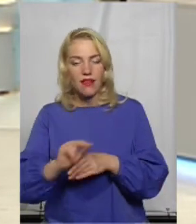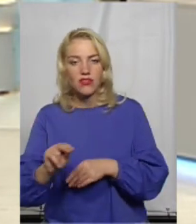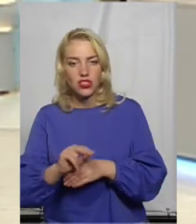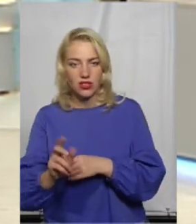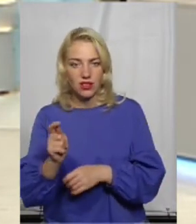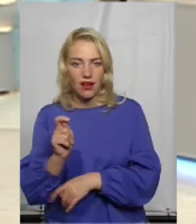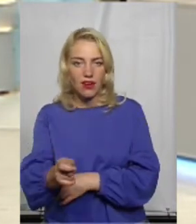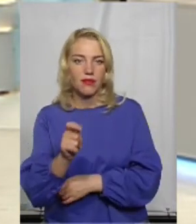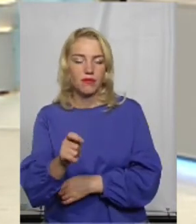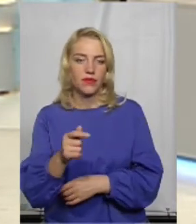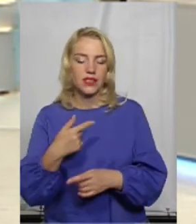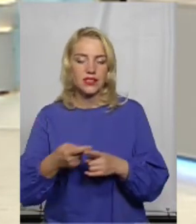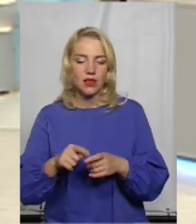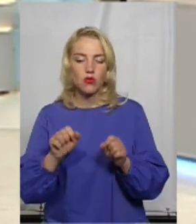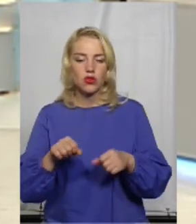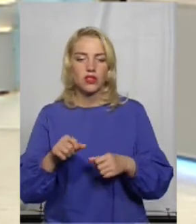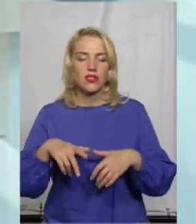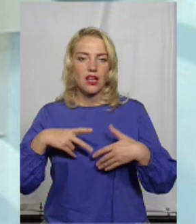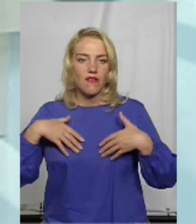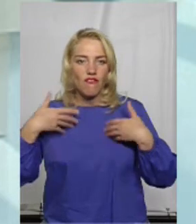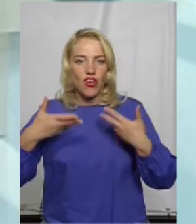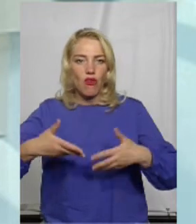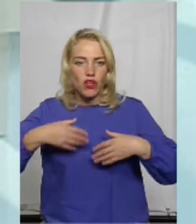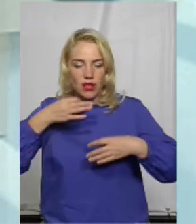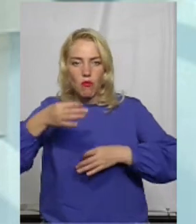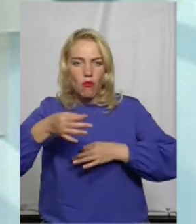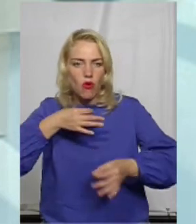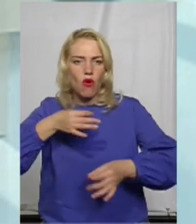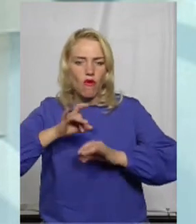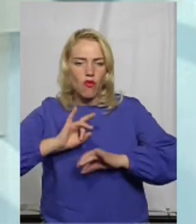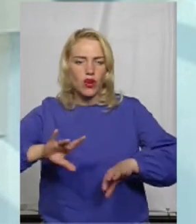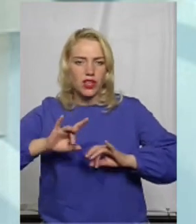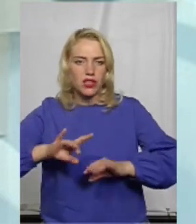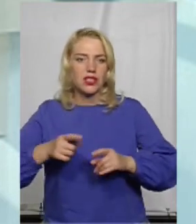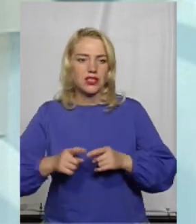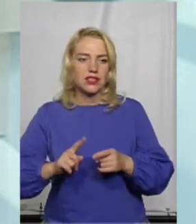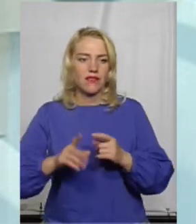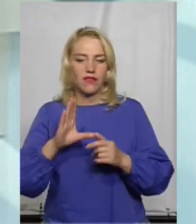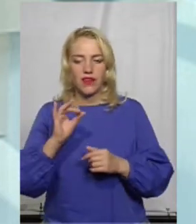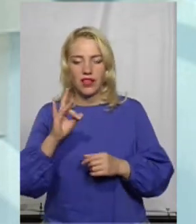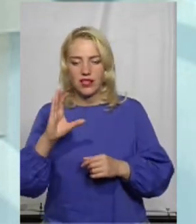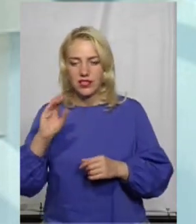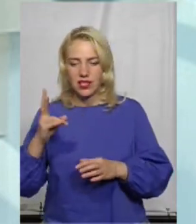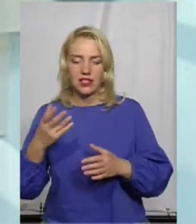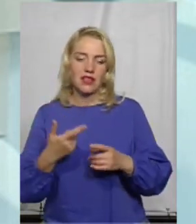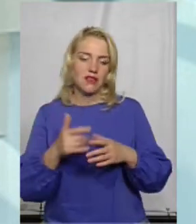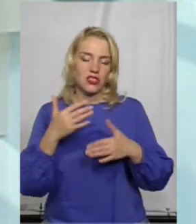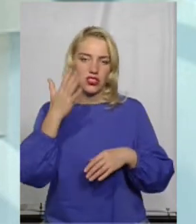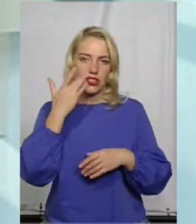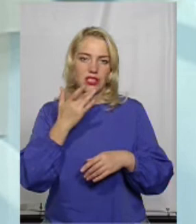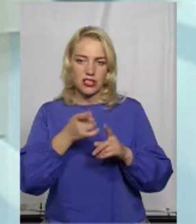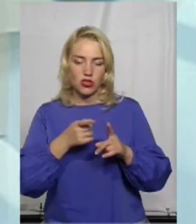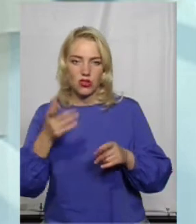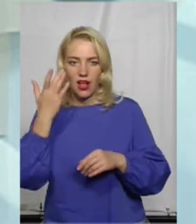це буде можливість виговоритися, проговорити. Ми хочемо запрошувати з вересня місяця, вже закінчиться період літніх відпусток,